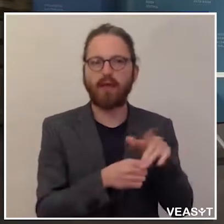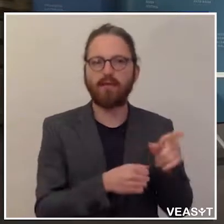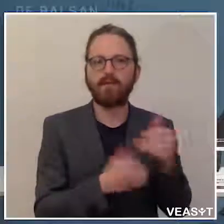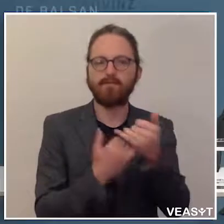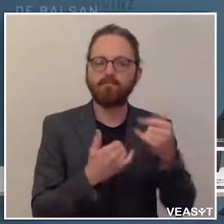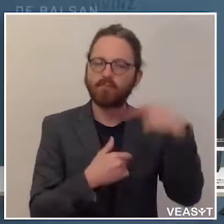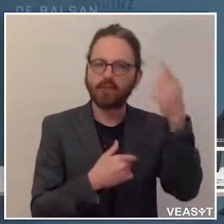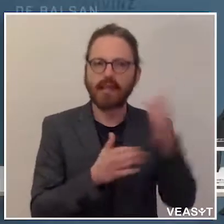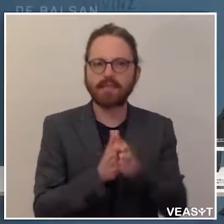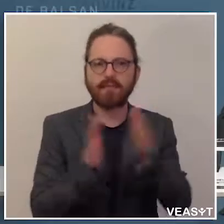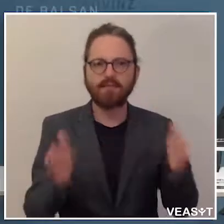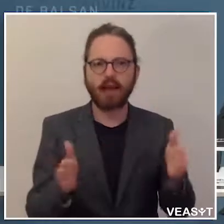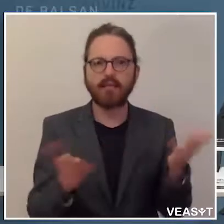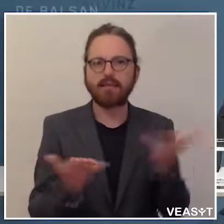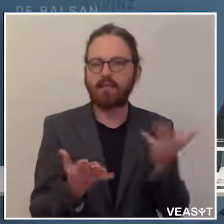fine